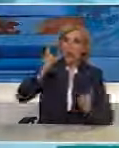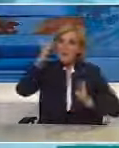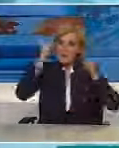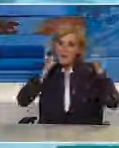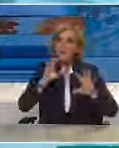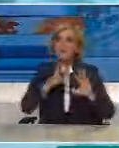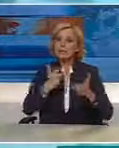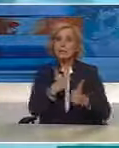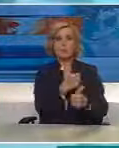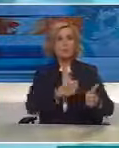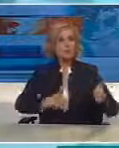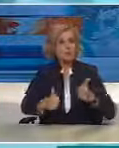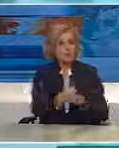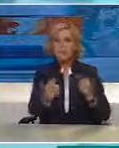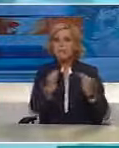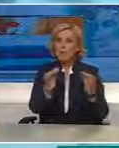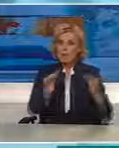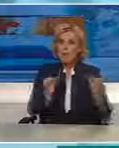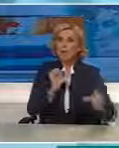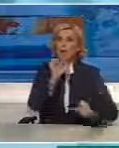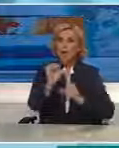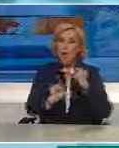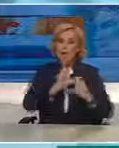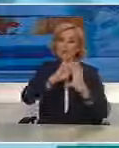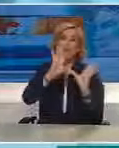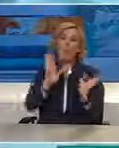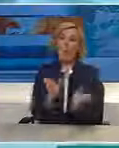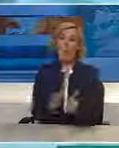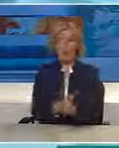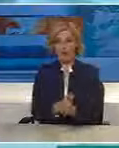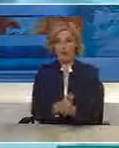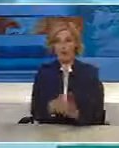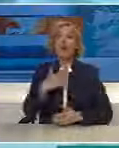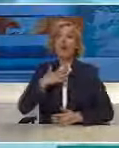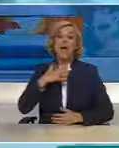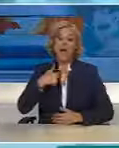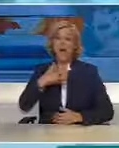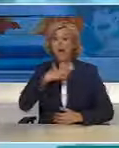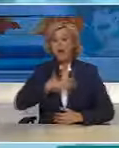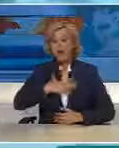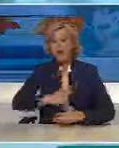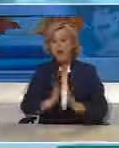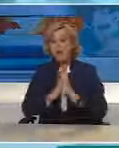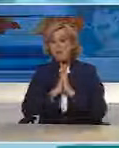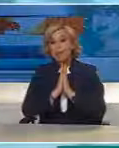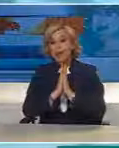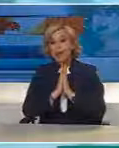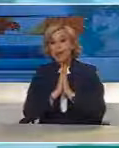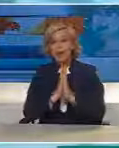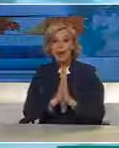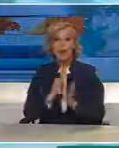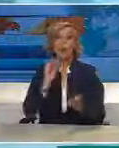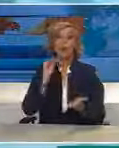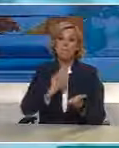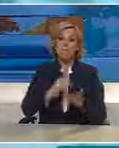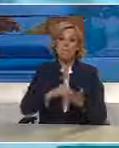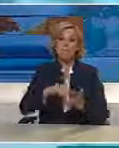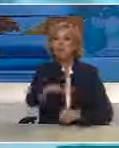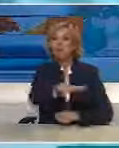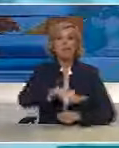τα οποία μέχρι σήμερα έχουμε πάρει. Θέλω να επαναλάβω, να κάνω έκκληση και παράκληση σε όλους τους κατοίκους της ευρύτερης